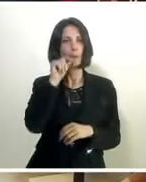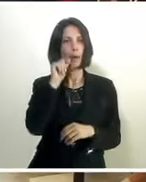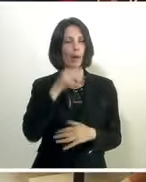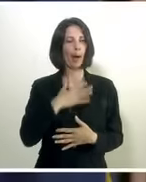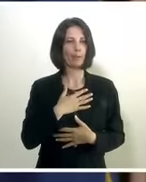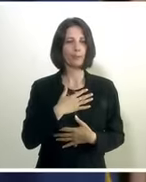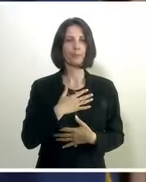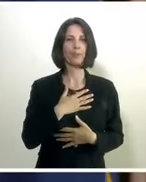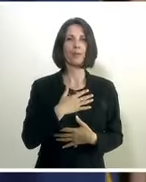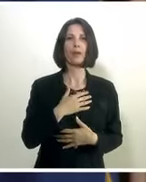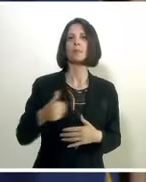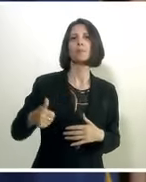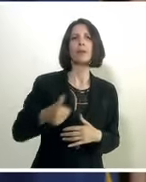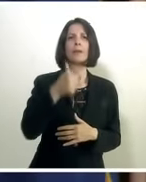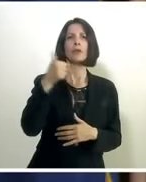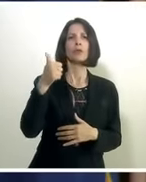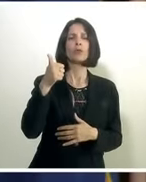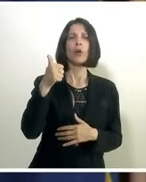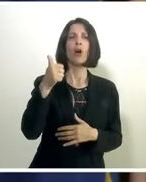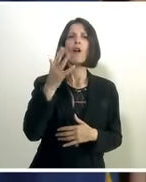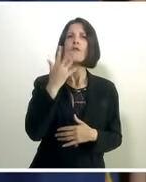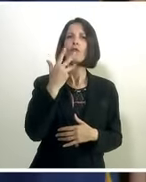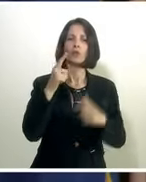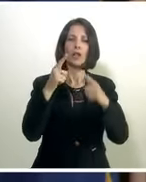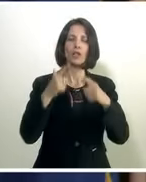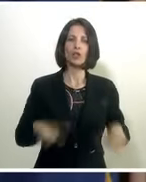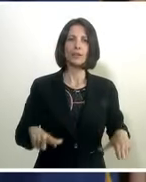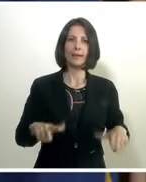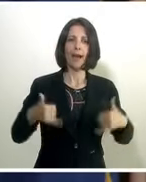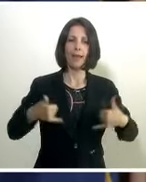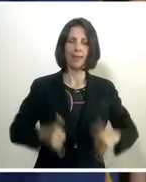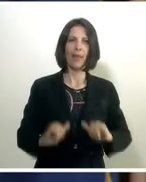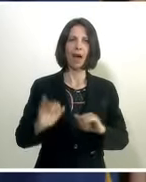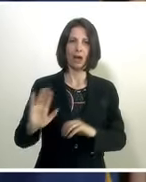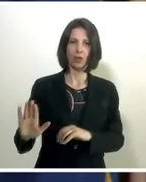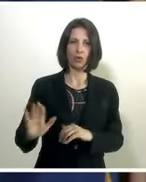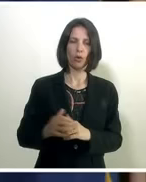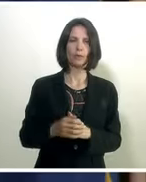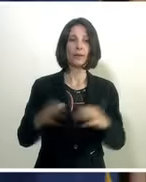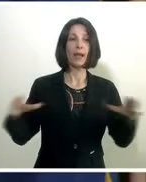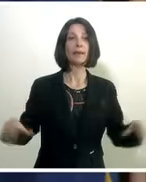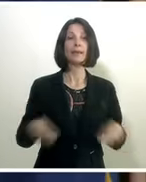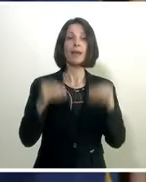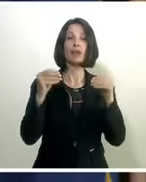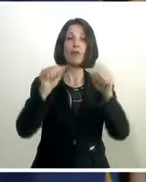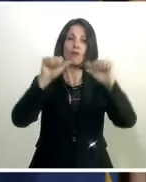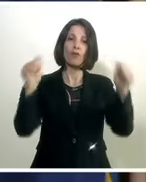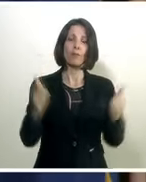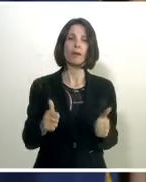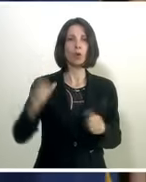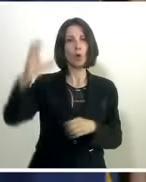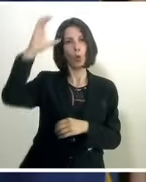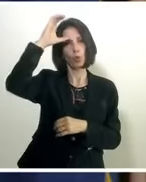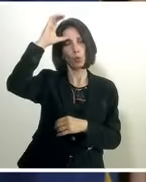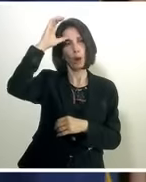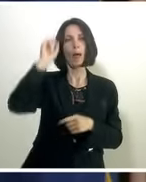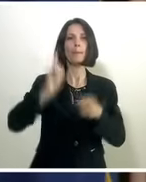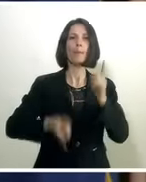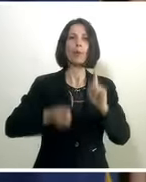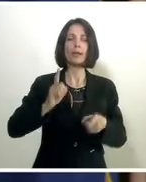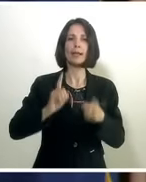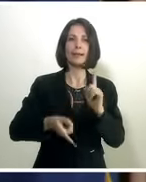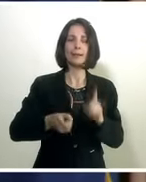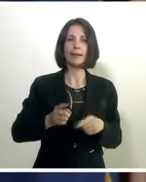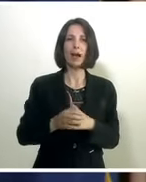perché è stata voluta dalla città dove è nato dove è avvenuta la sua prima formazione culturale e politica che ha sempre portato nel cuore e ci ha